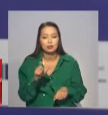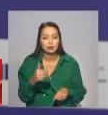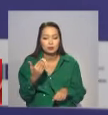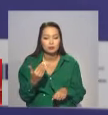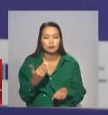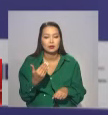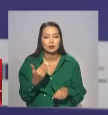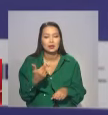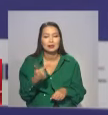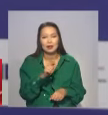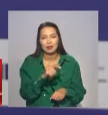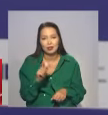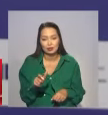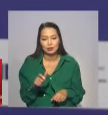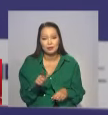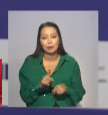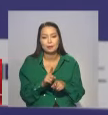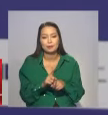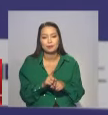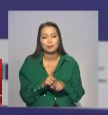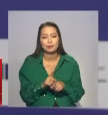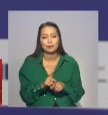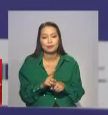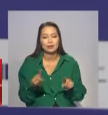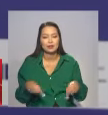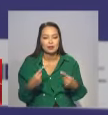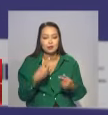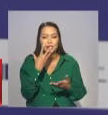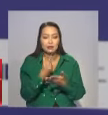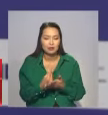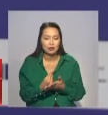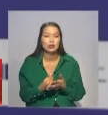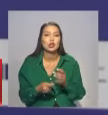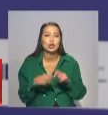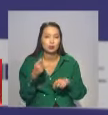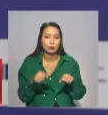возможностью для граждан восстановить свои нарушенные права.